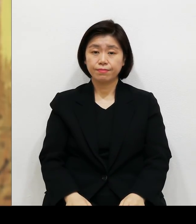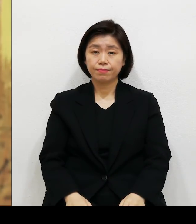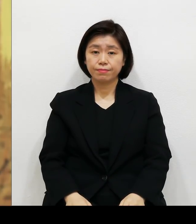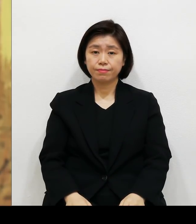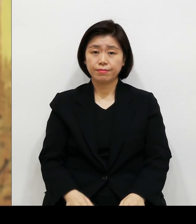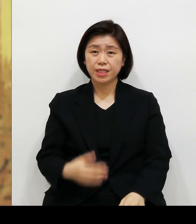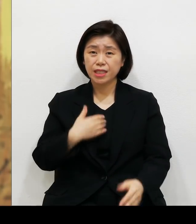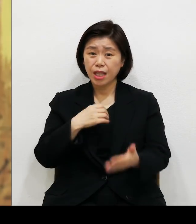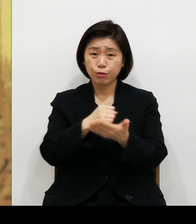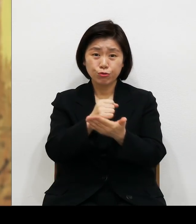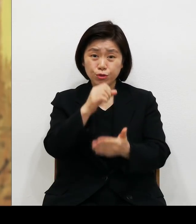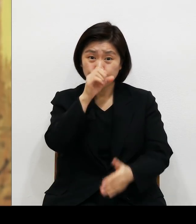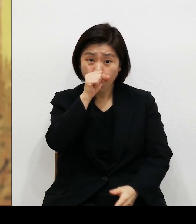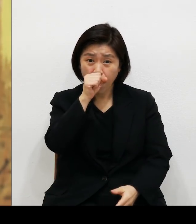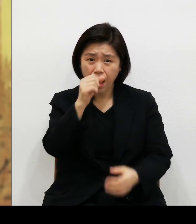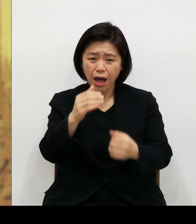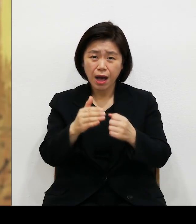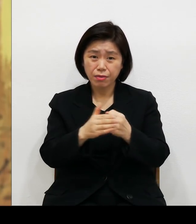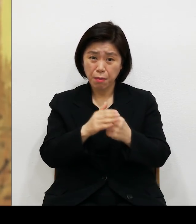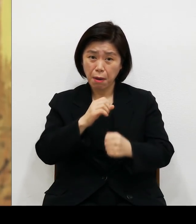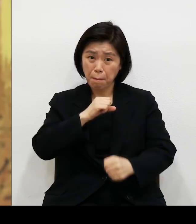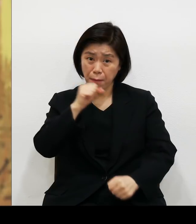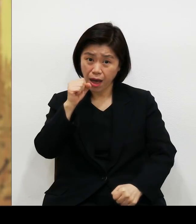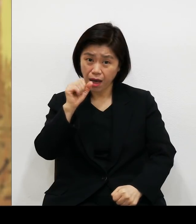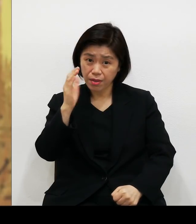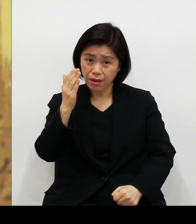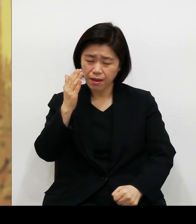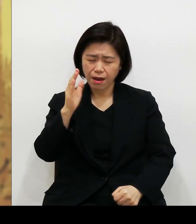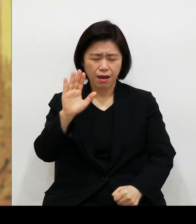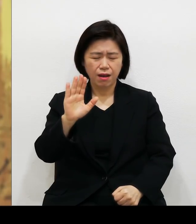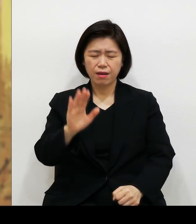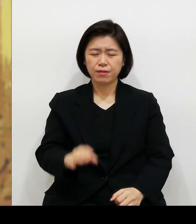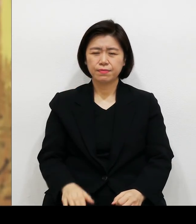이건 운도 아니라 내 노력도 아니라